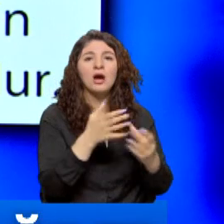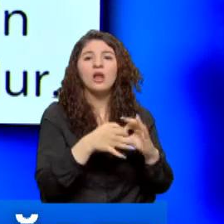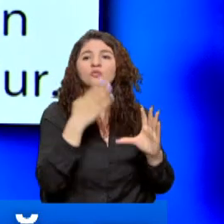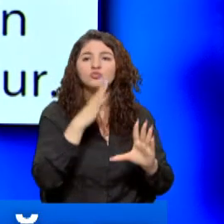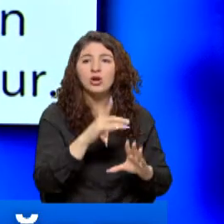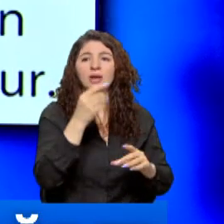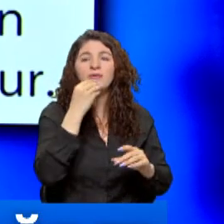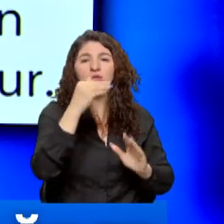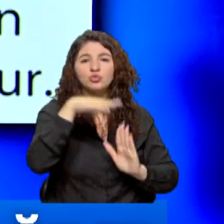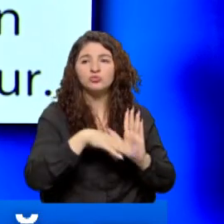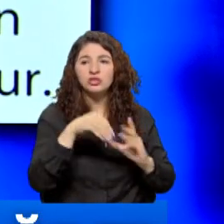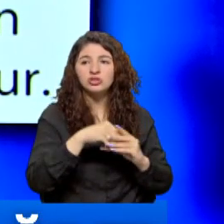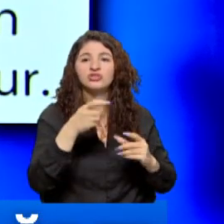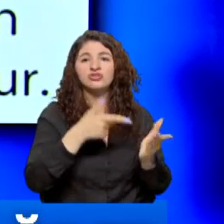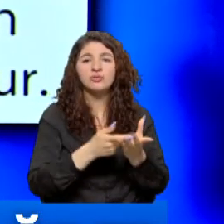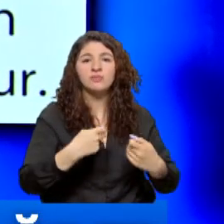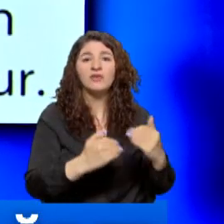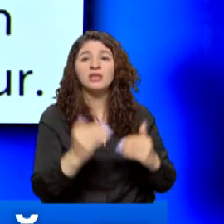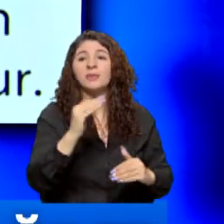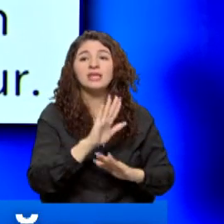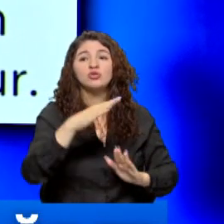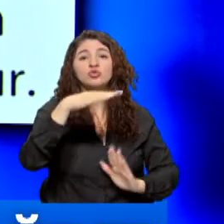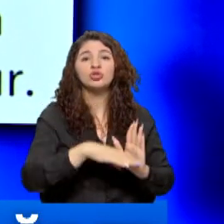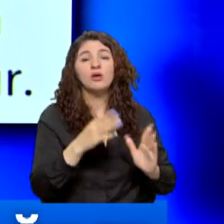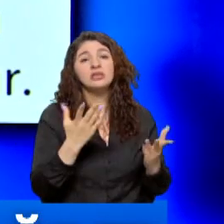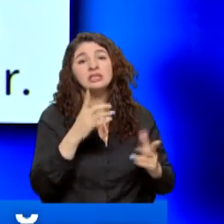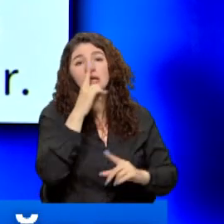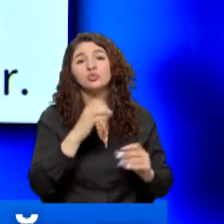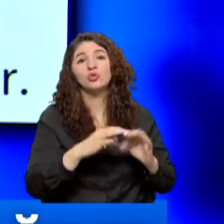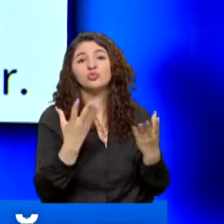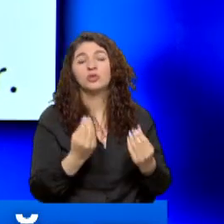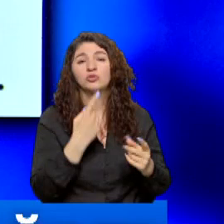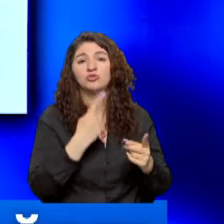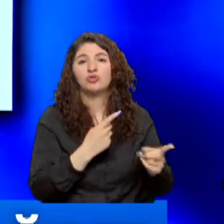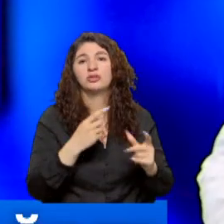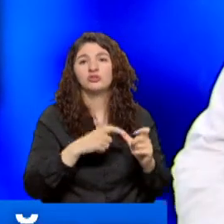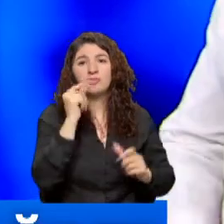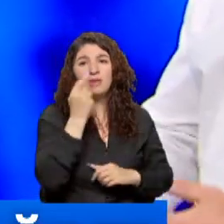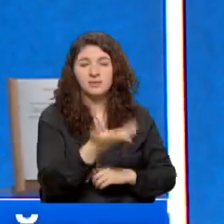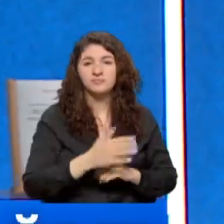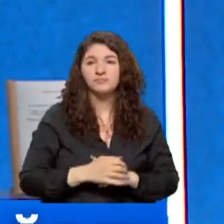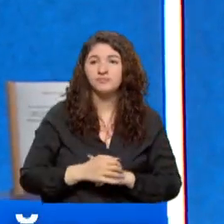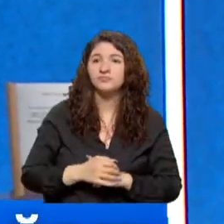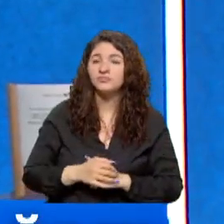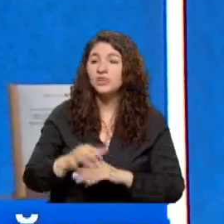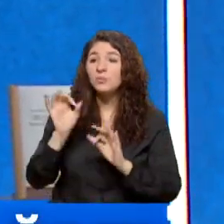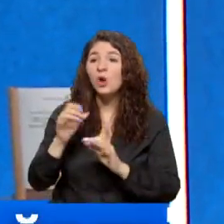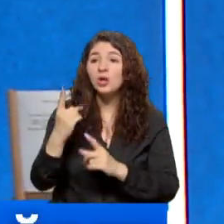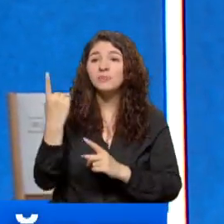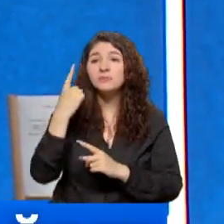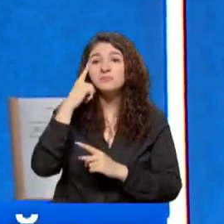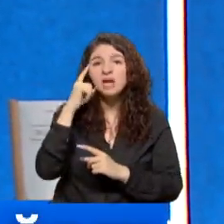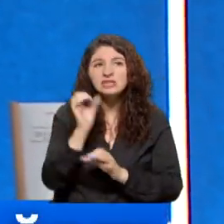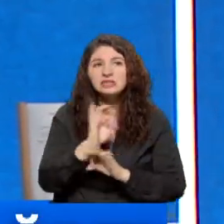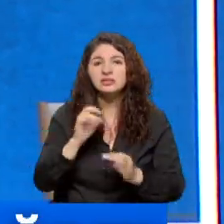gıda fiyatının düşmesi için çiftçinin maliyetini artırmak değil düşürmek ancak çözüm olur diyorsan cebi böyle bir